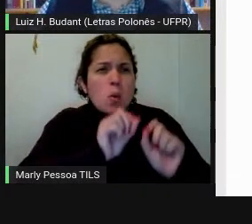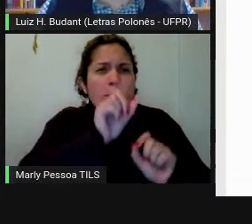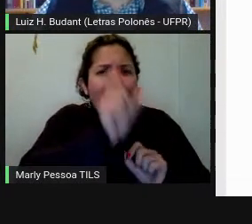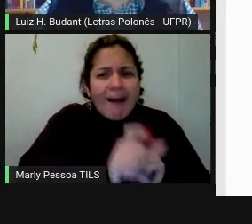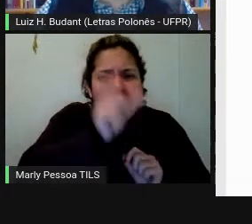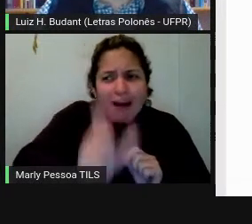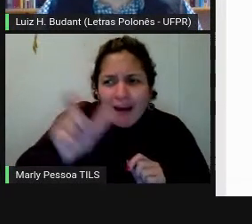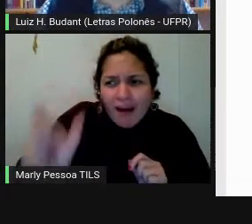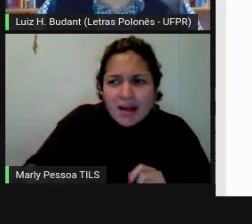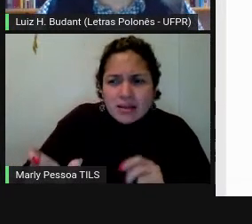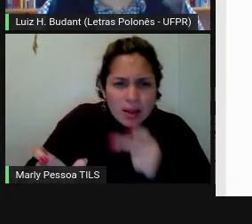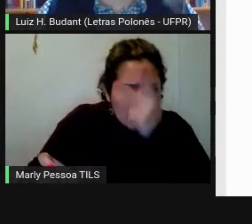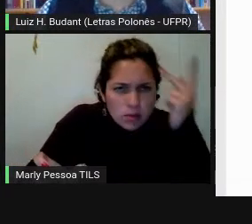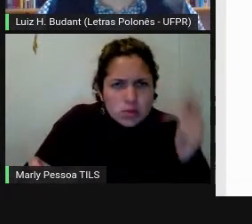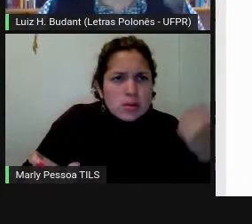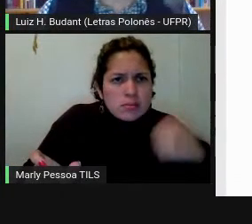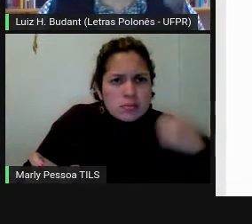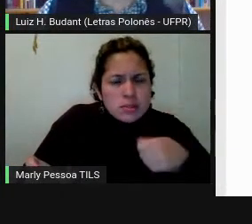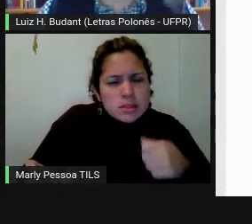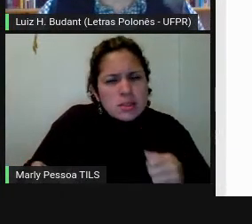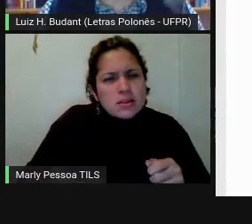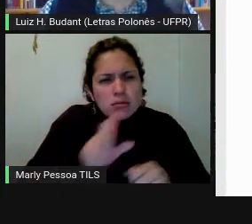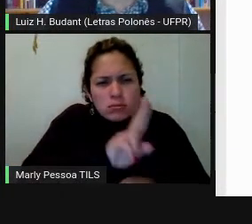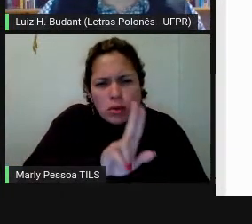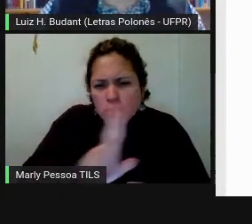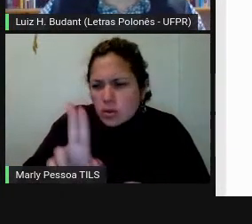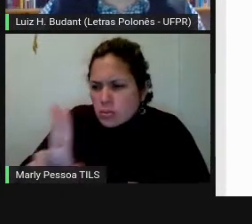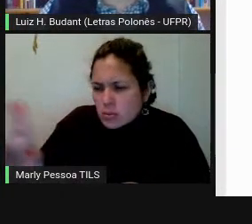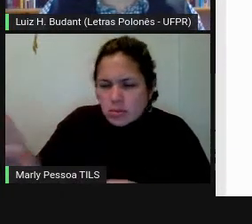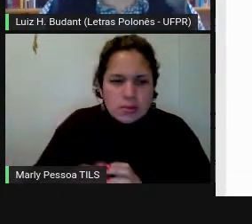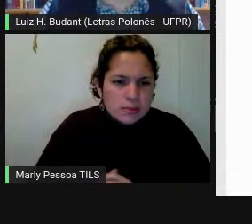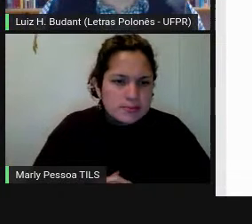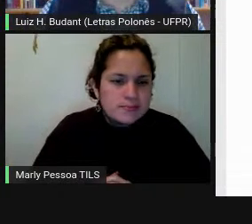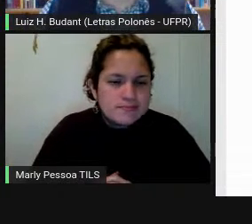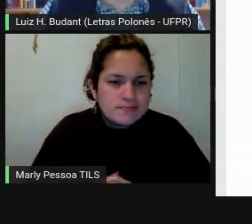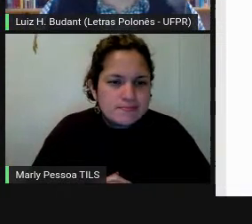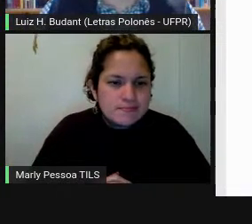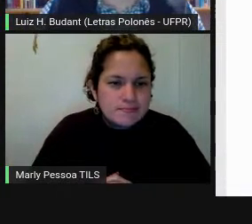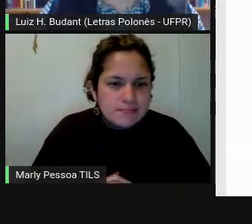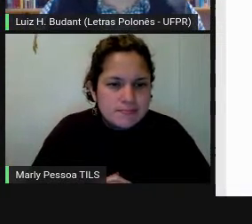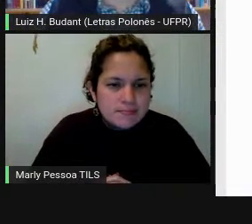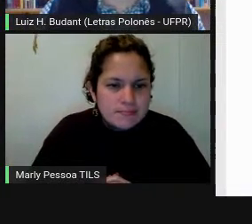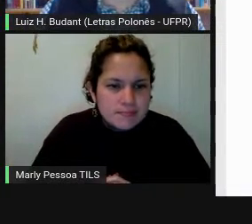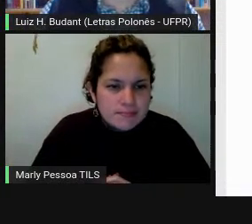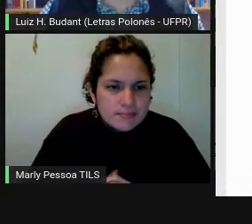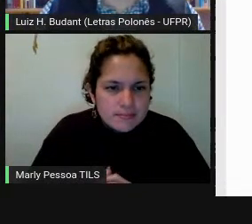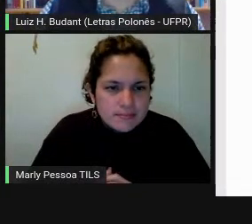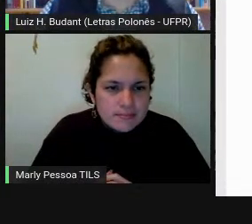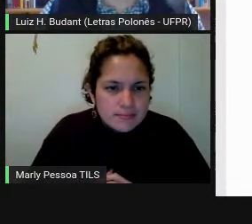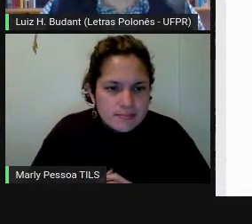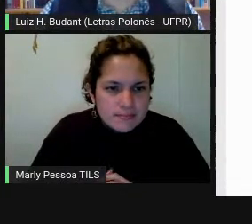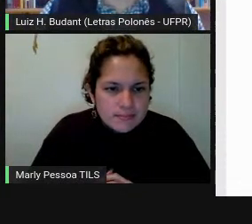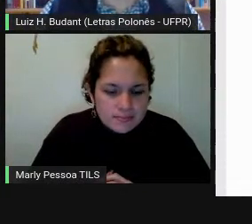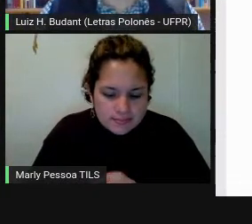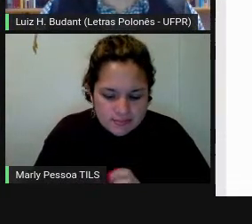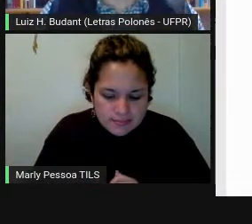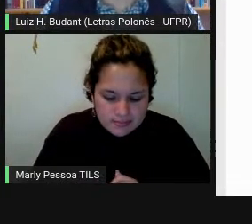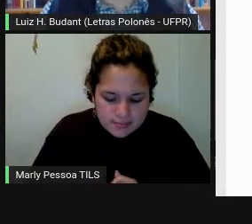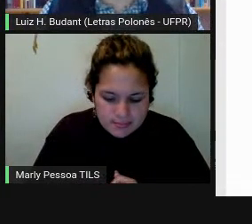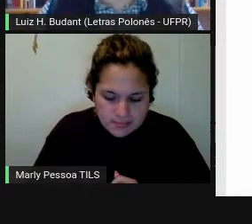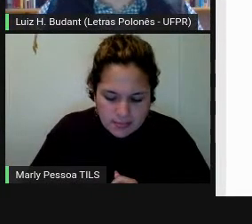Gdybyśmy chcieli odpowiedzieć na pytania, jakie imiona dawniej nosili Polacy, to jest kilka źródeł takich